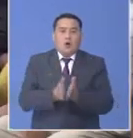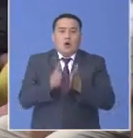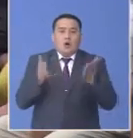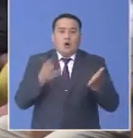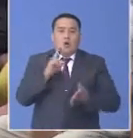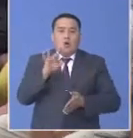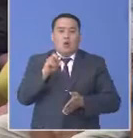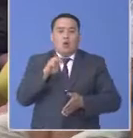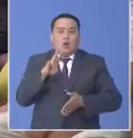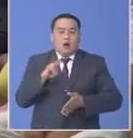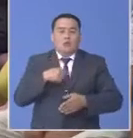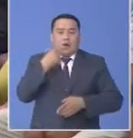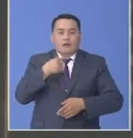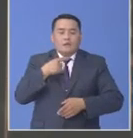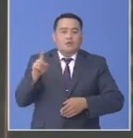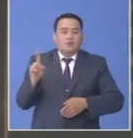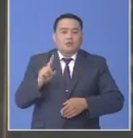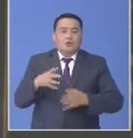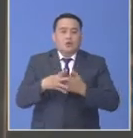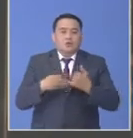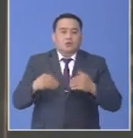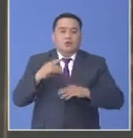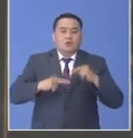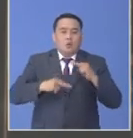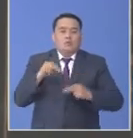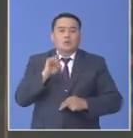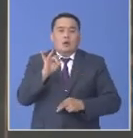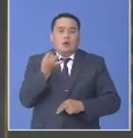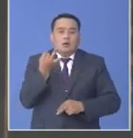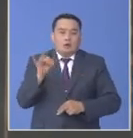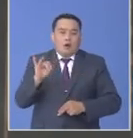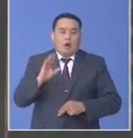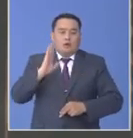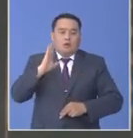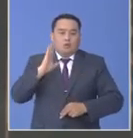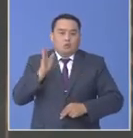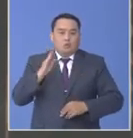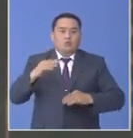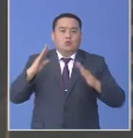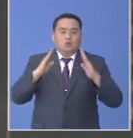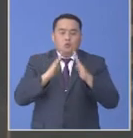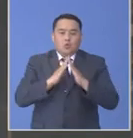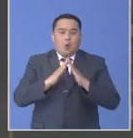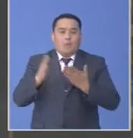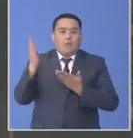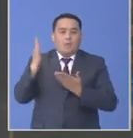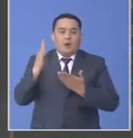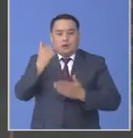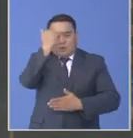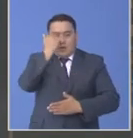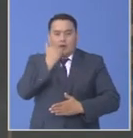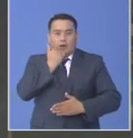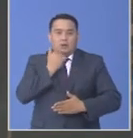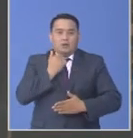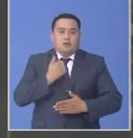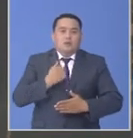человеку, построившему мечеть на земле, будет построен дом в раю. Поэтому я выражаю искреннюю благодарность предпринимателям, не